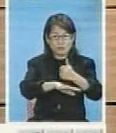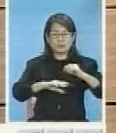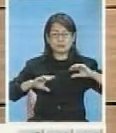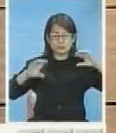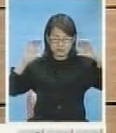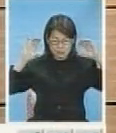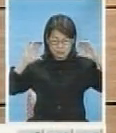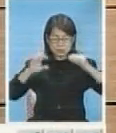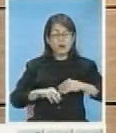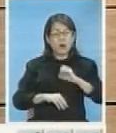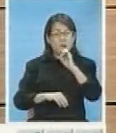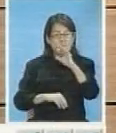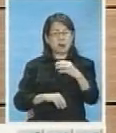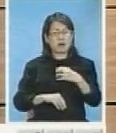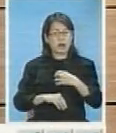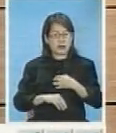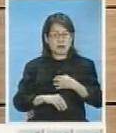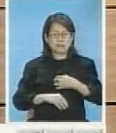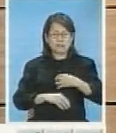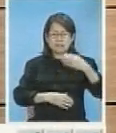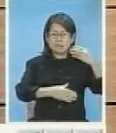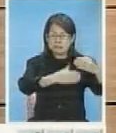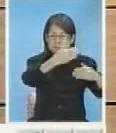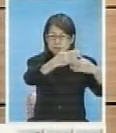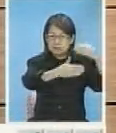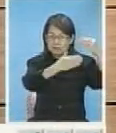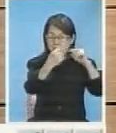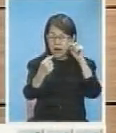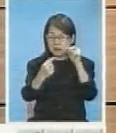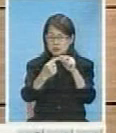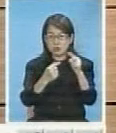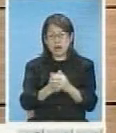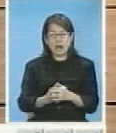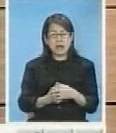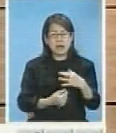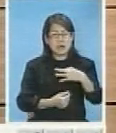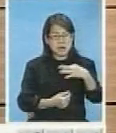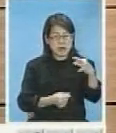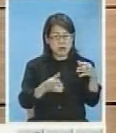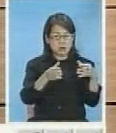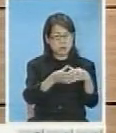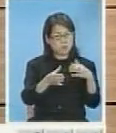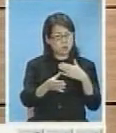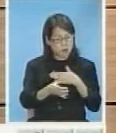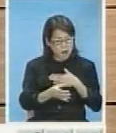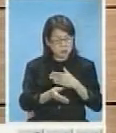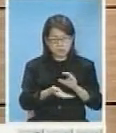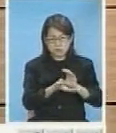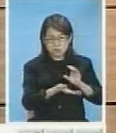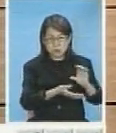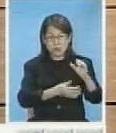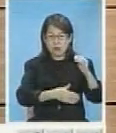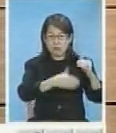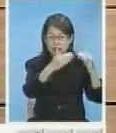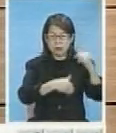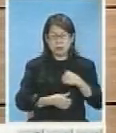ได้ประกาศว่าจะพัฒนาเฉพาะพื้นที่ที่เลือกพรรคของตัวเองก่อนผมกลัวว่าจะมีสองมาตร